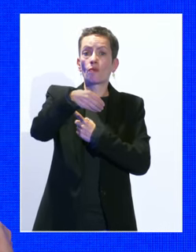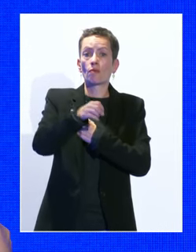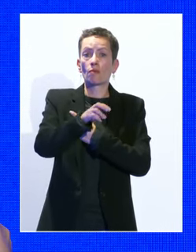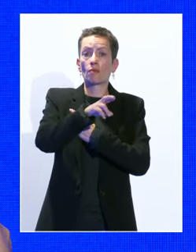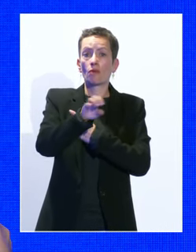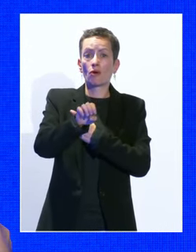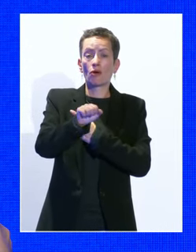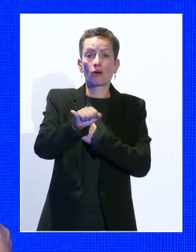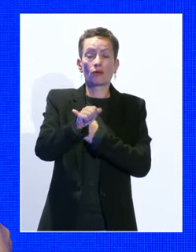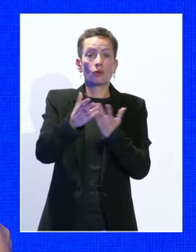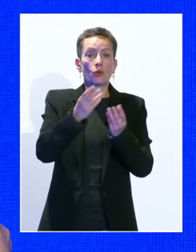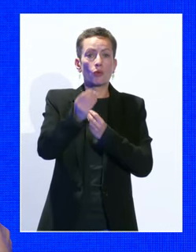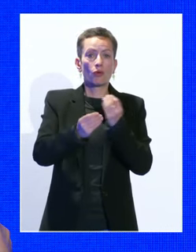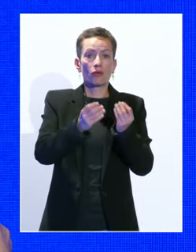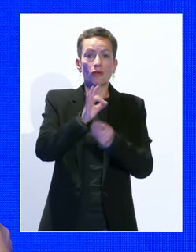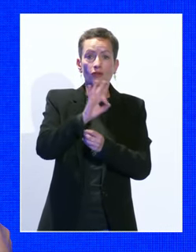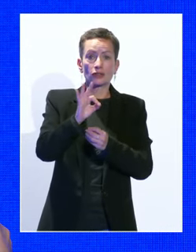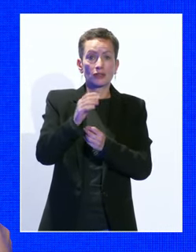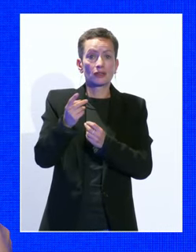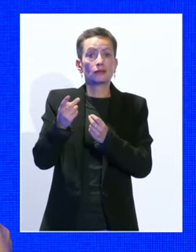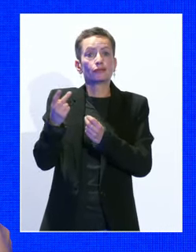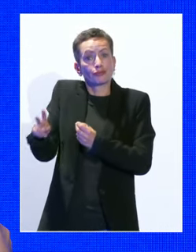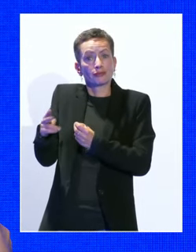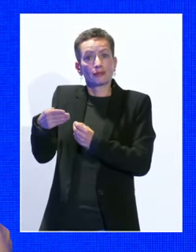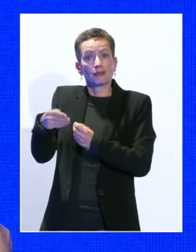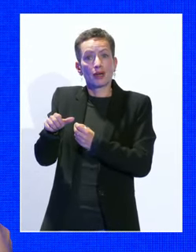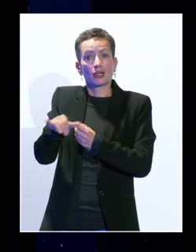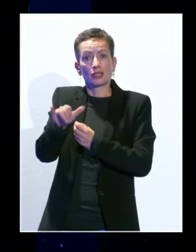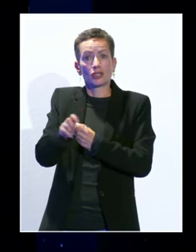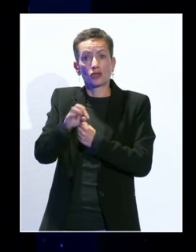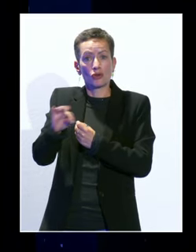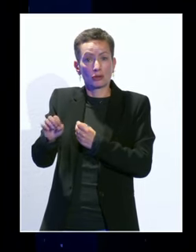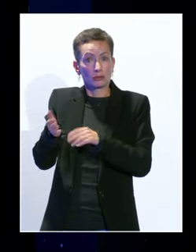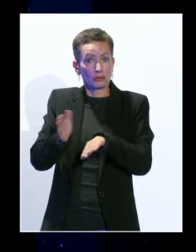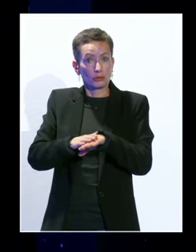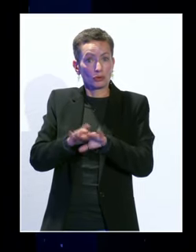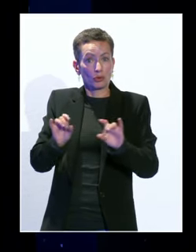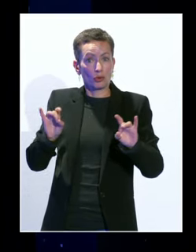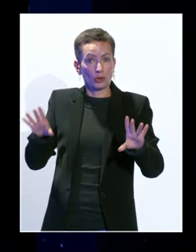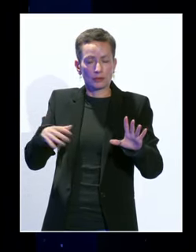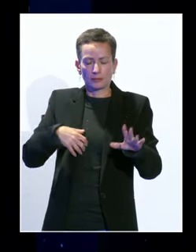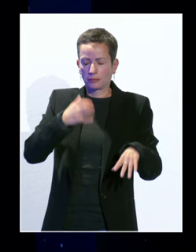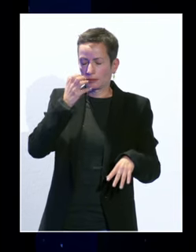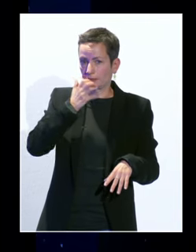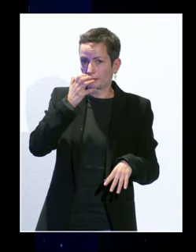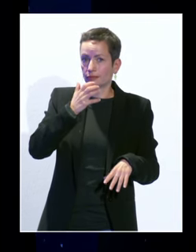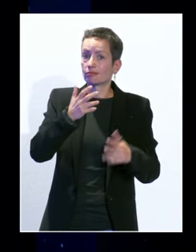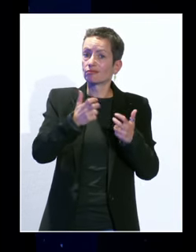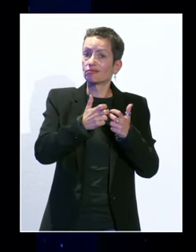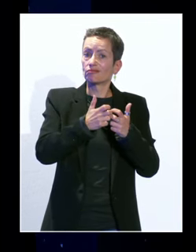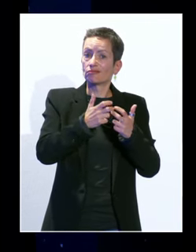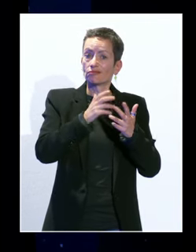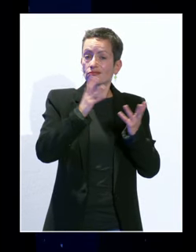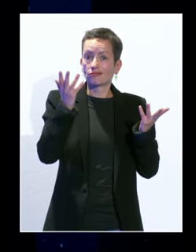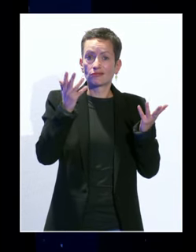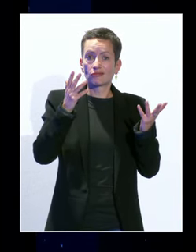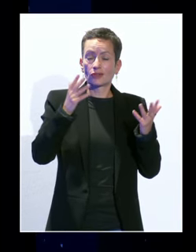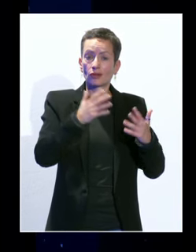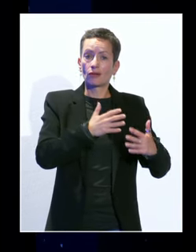les Français de Mayotte. Et le rejet est terrible. Et on peut dire la même chose en Guadeloupe avec les Haïtiens,